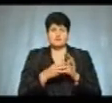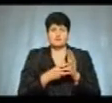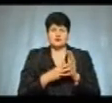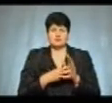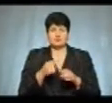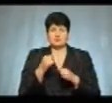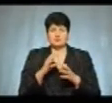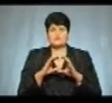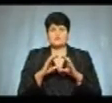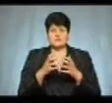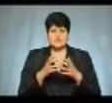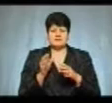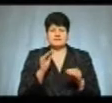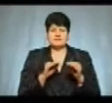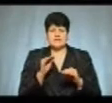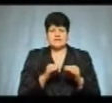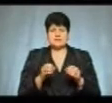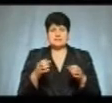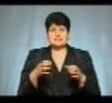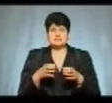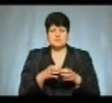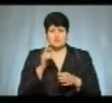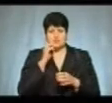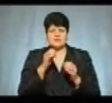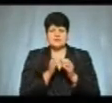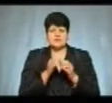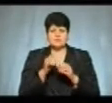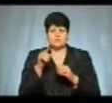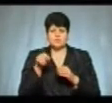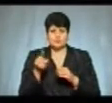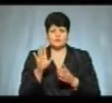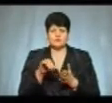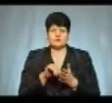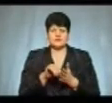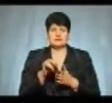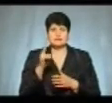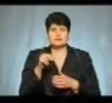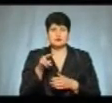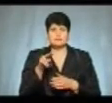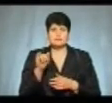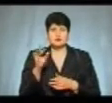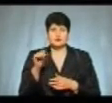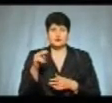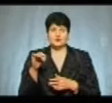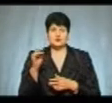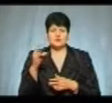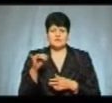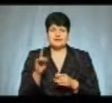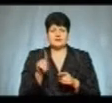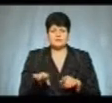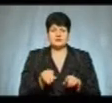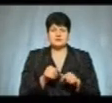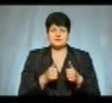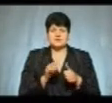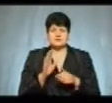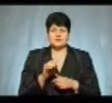біатлону. У складі збірної України під 10-м стартовим номером виступить тернополянин Дмитро Підручний. Також у складі збірної змагатимуться